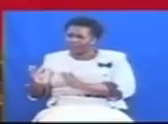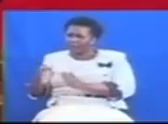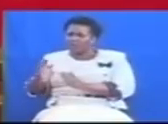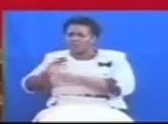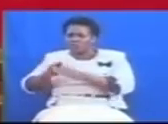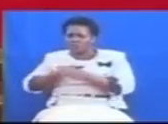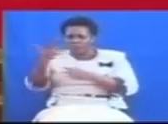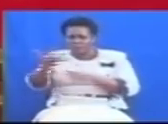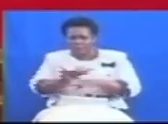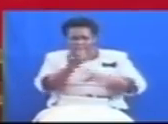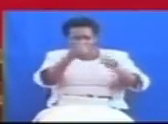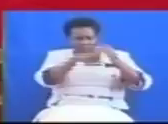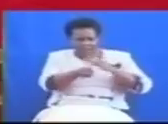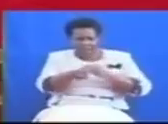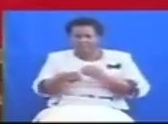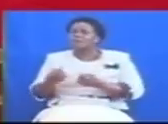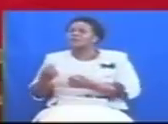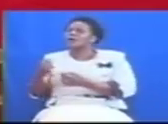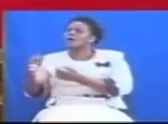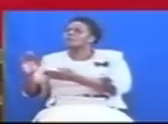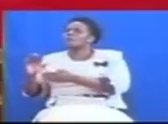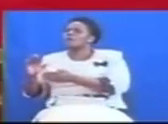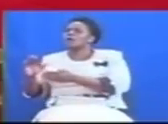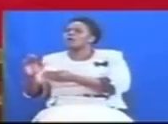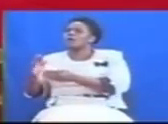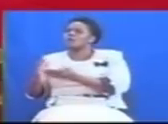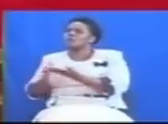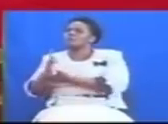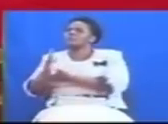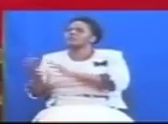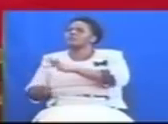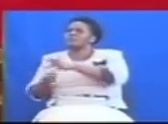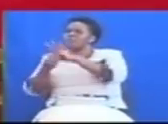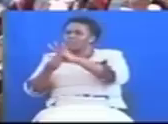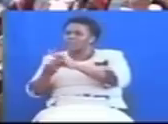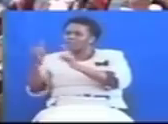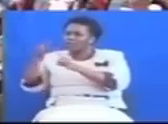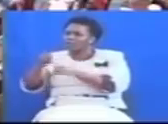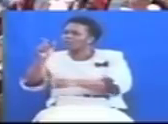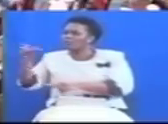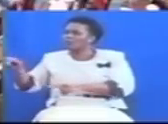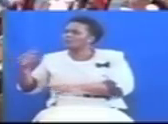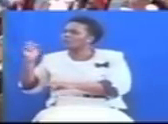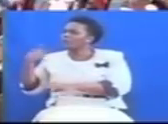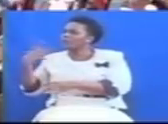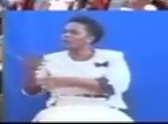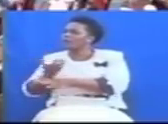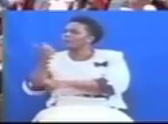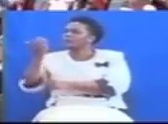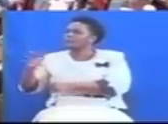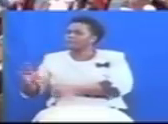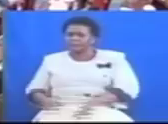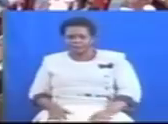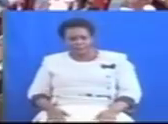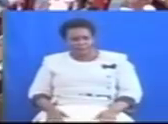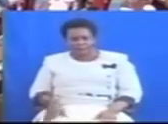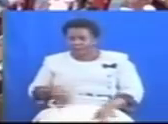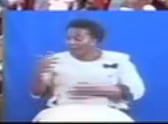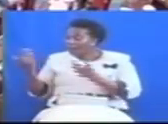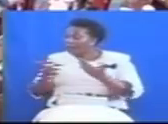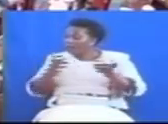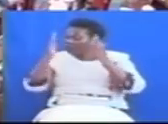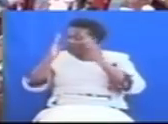katika kuhakikisha tunapata fedha hizi ili tuwekeze na wananchi wa Mbeya waondokane na tatizo hili la maji. Sasa mheshimiwa. Mheshimiwa Halima Bulembo, swali la